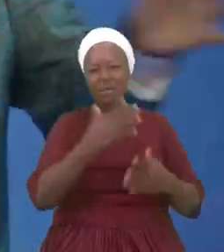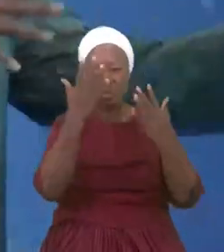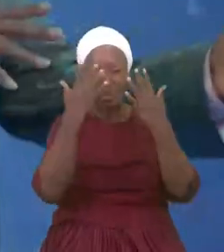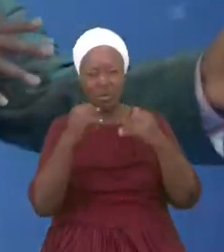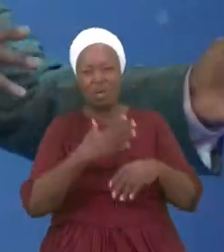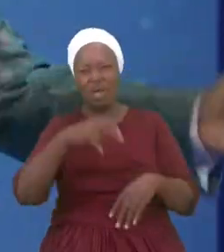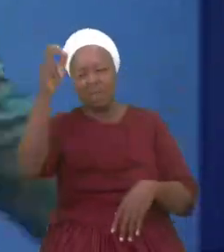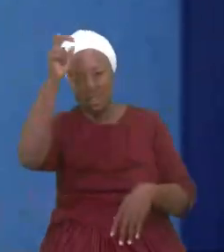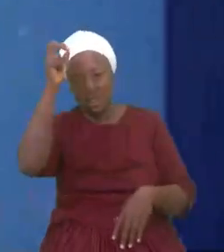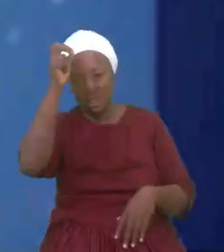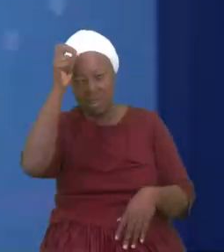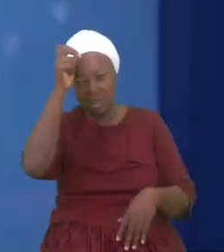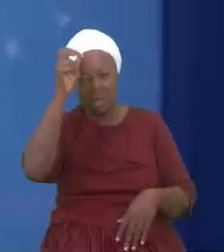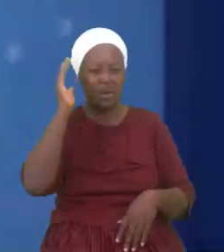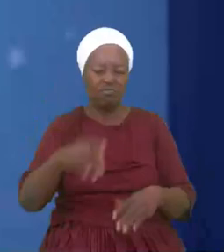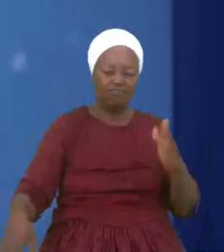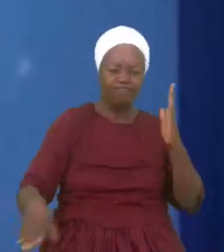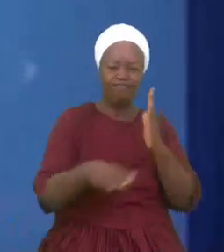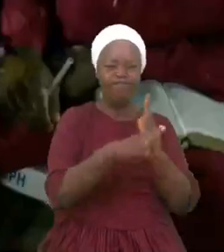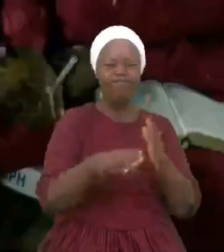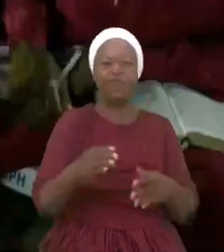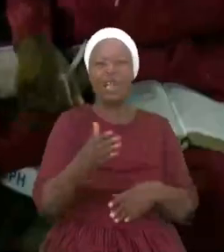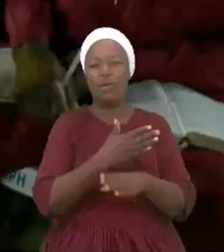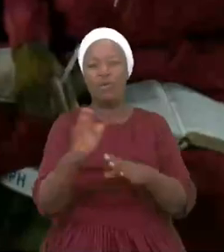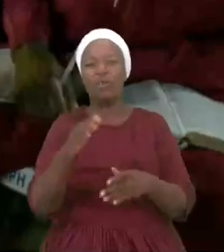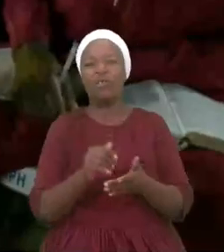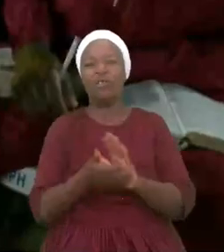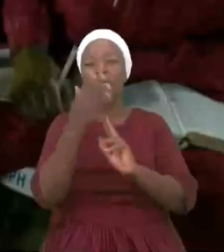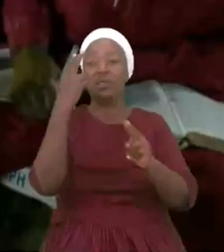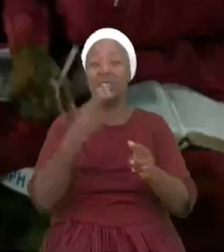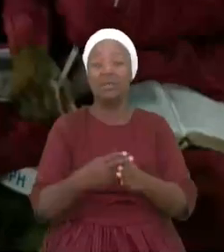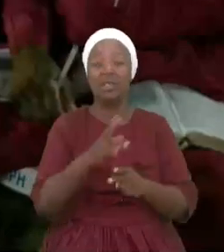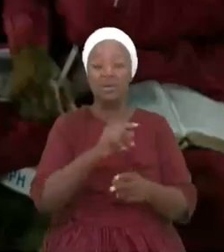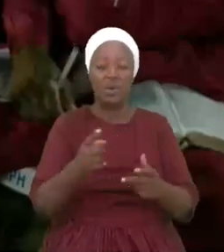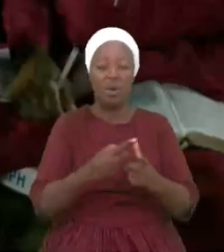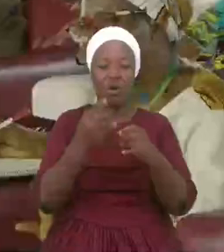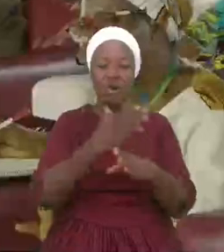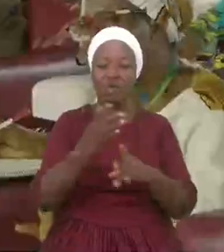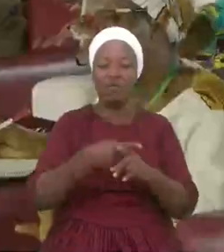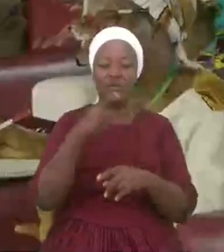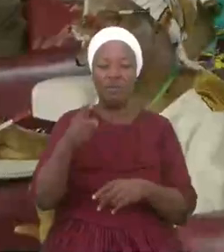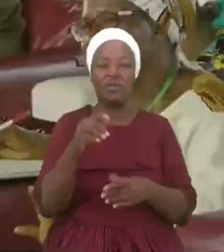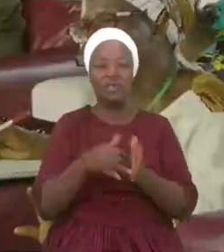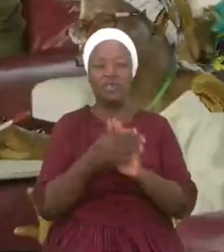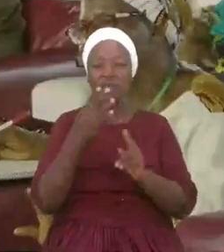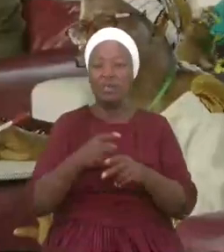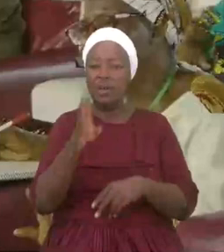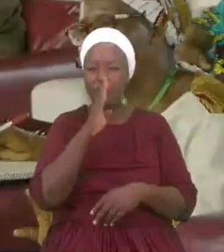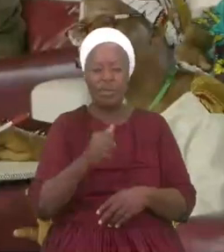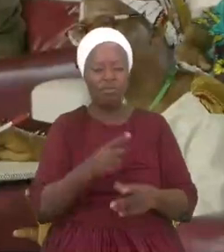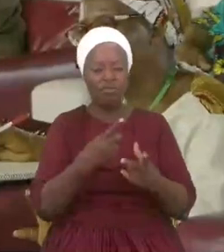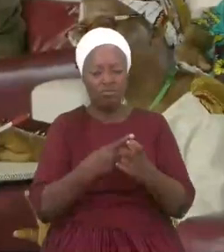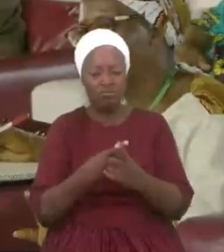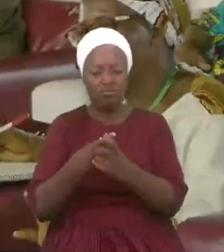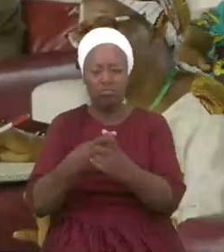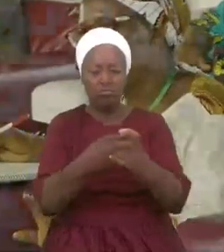s'approcheront la douleur et les gémissements la douleur et Satan et ses problèmes